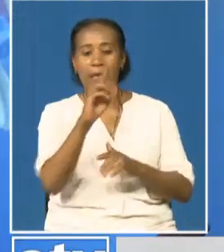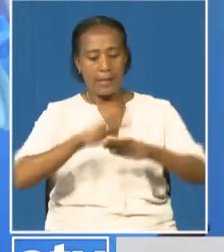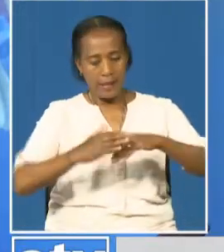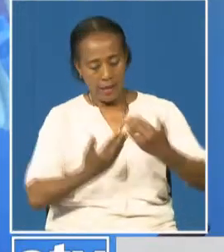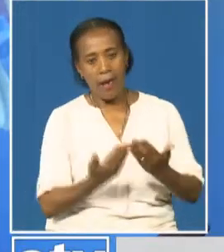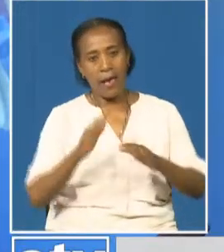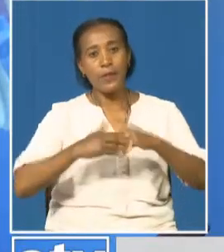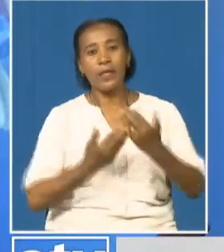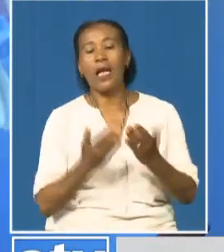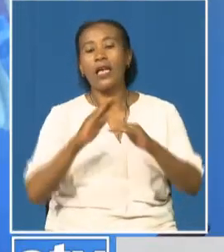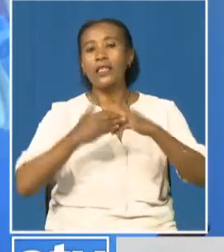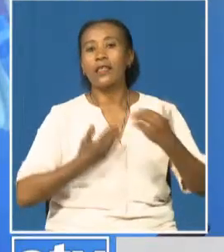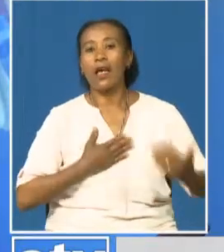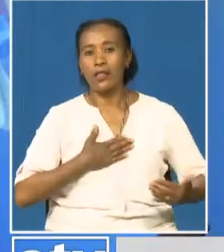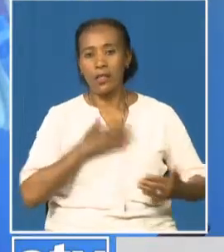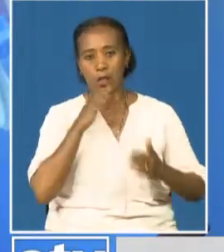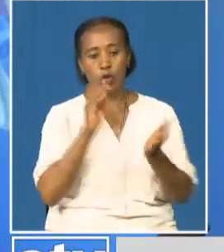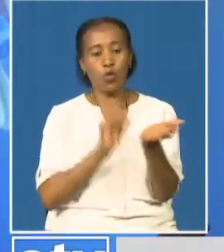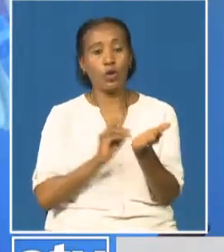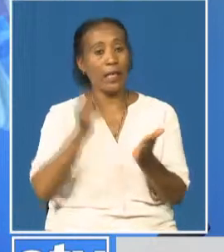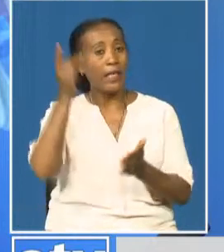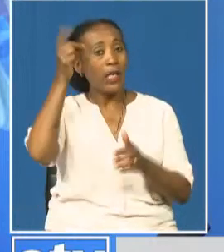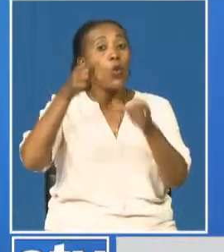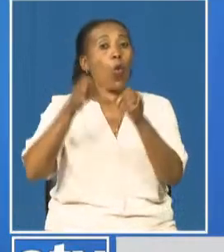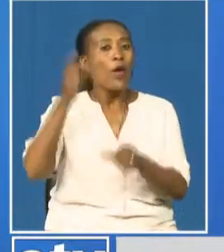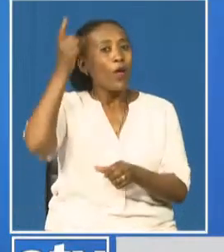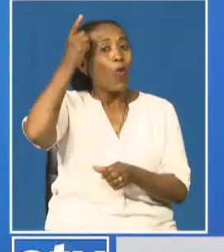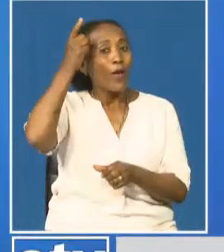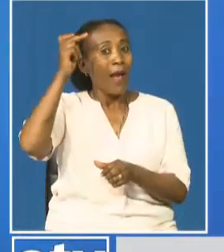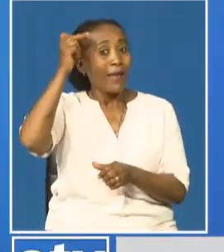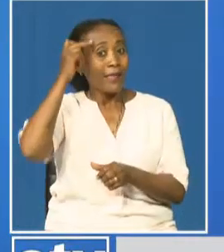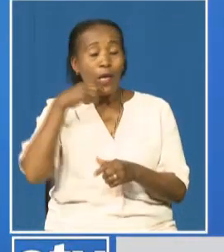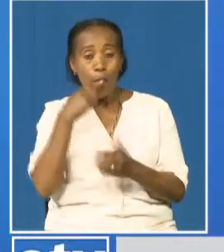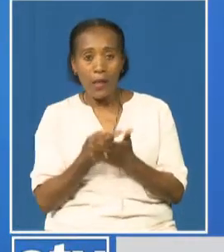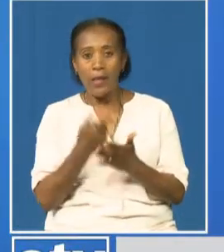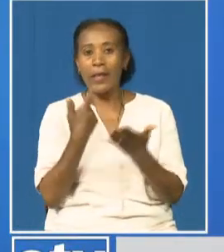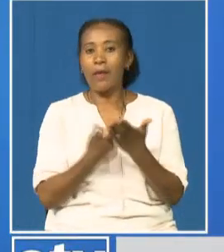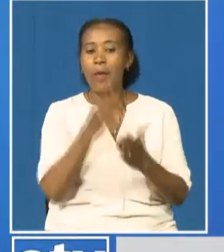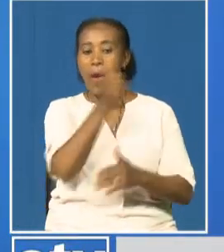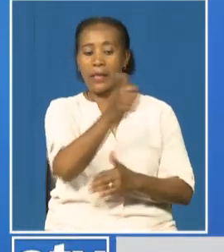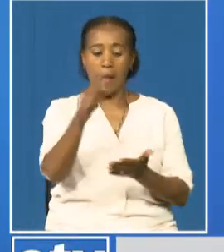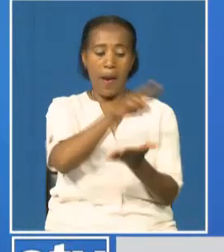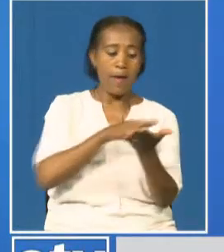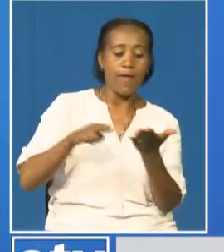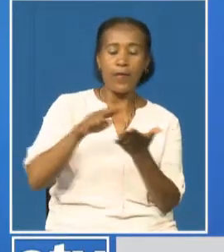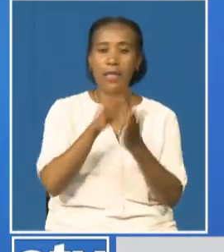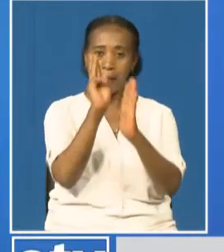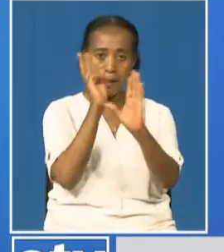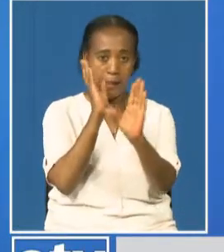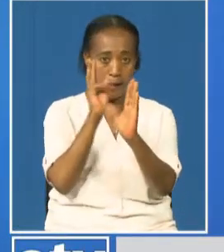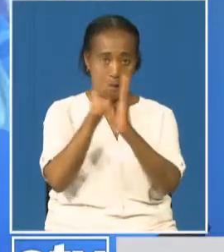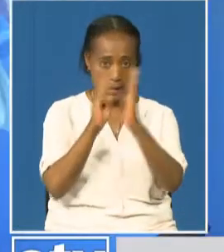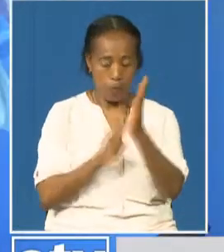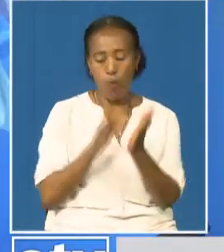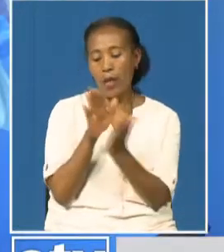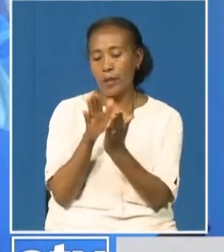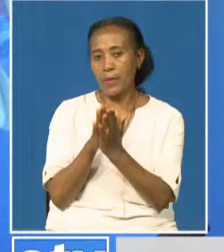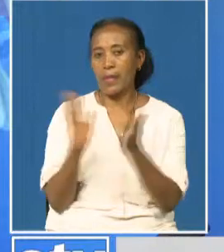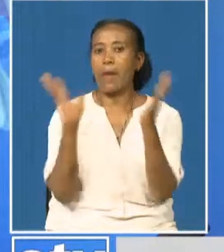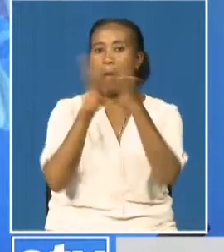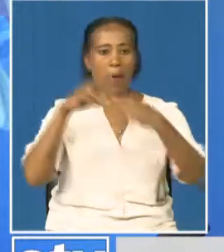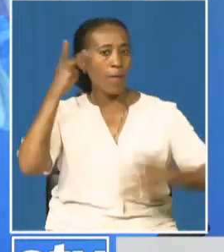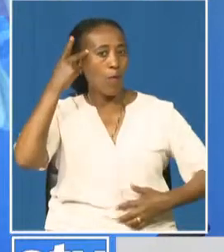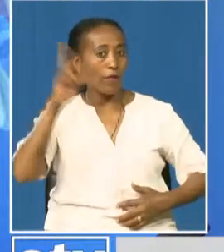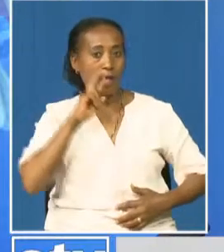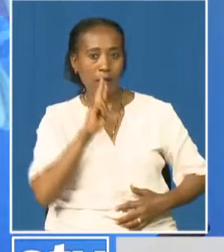እንግዳ ጋብዘናል። እንግዳችን ዶክተር ይቆያለም ደሴ ይባላሉ። ዶክተር ይቆያለም በአዲስ አበባ ዩኒቨርሲቲ የስነ ልቦና ትምህርት ቤት ተባባሪ